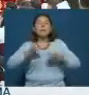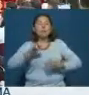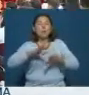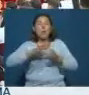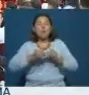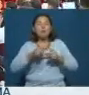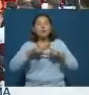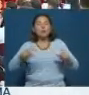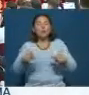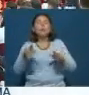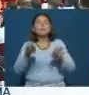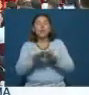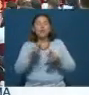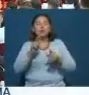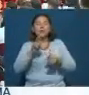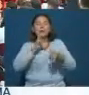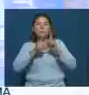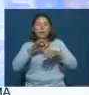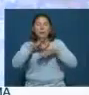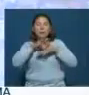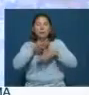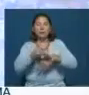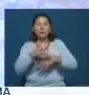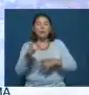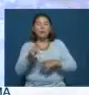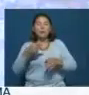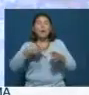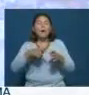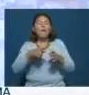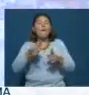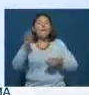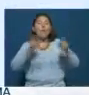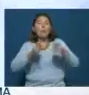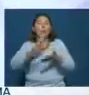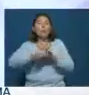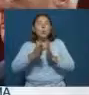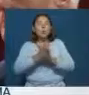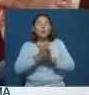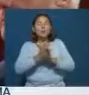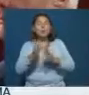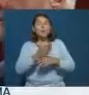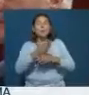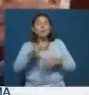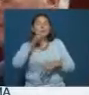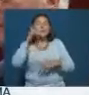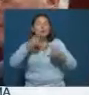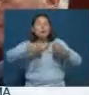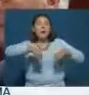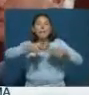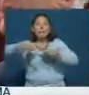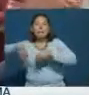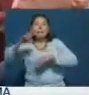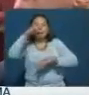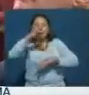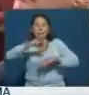заведения. Ну а там же состоялась конференция в формате TED. Напомню, что в рамках форума уже заключены меморандумы между молодежными организациями